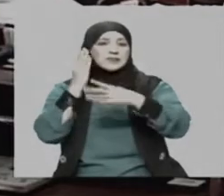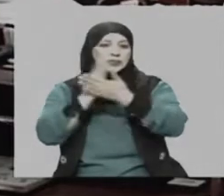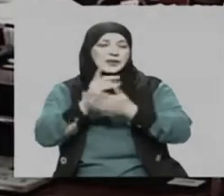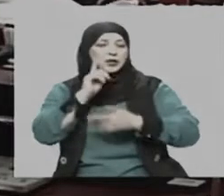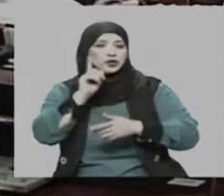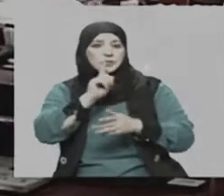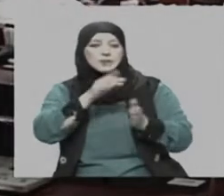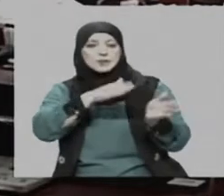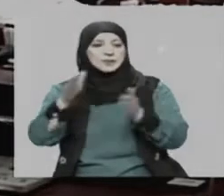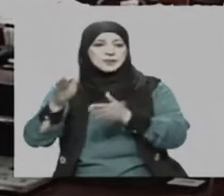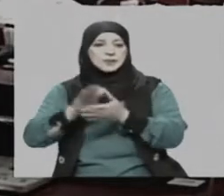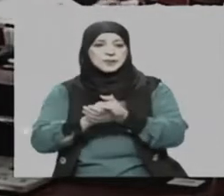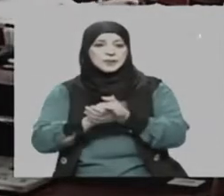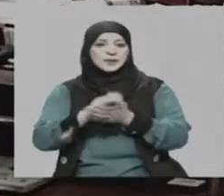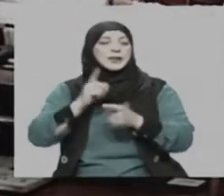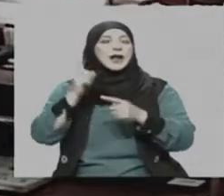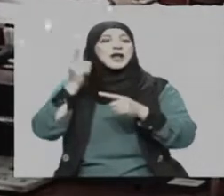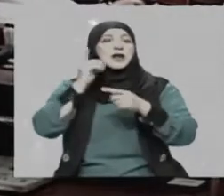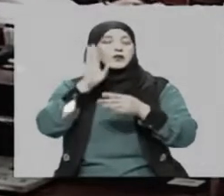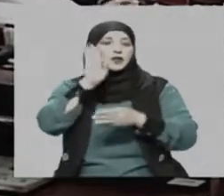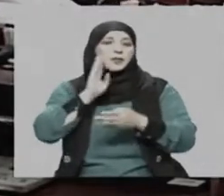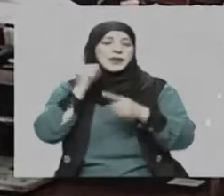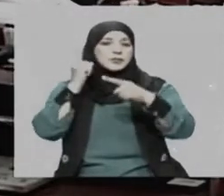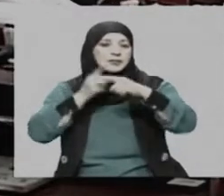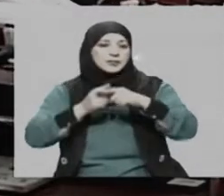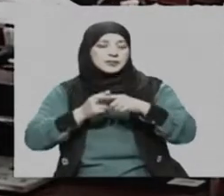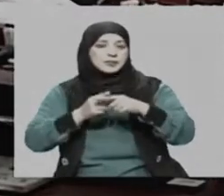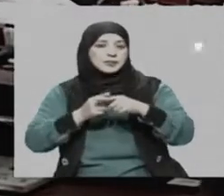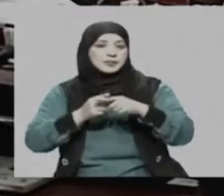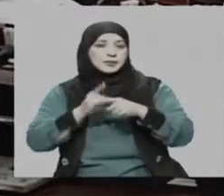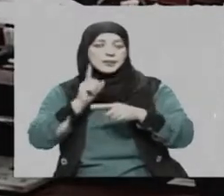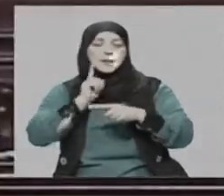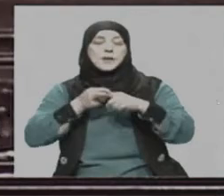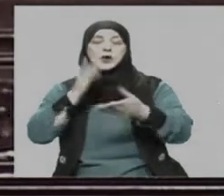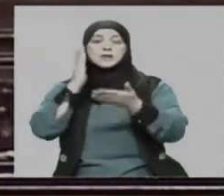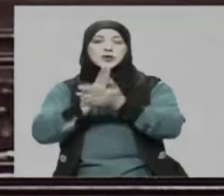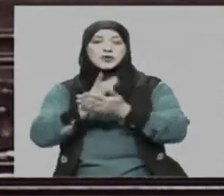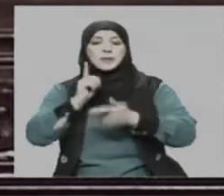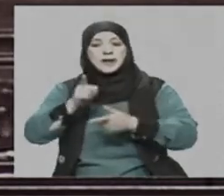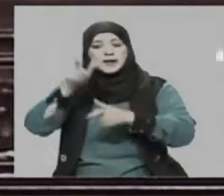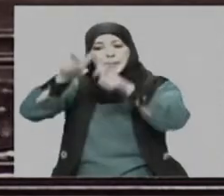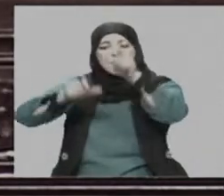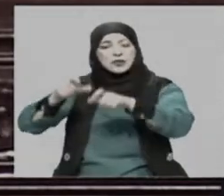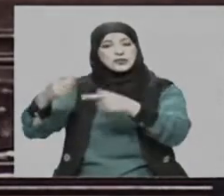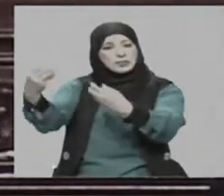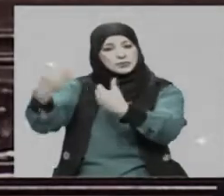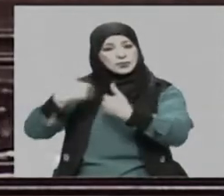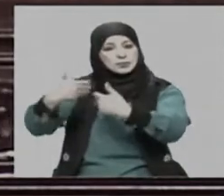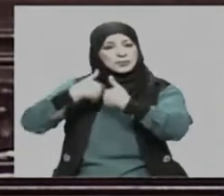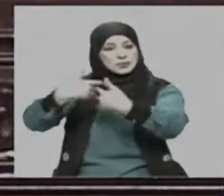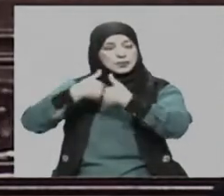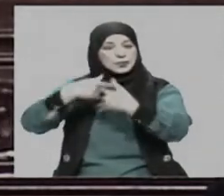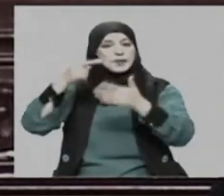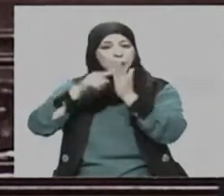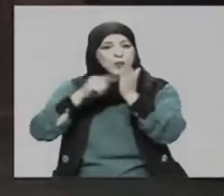سيأتي دوركم لا تقاطعوا. أنا نحكي عن اللي اتهمني. أنا نحكي عن اللي اتهمني.